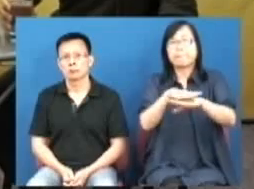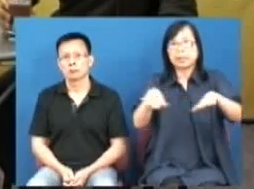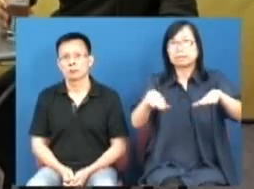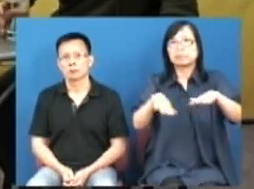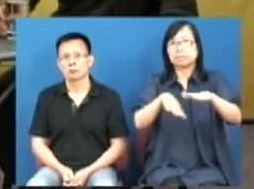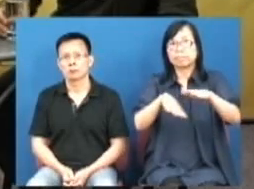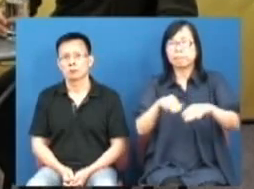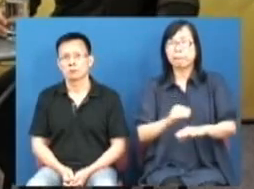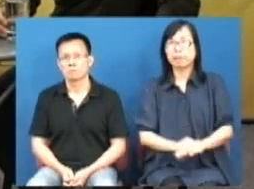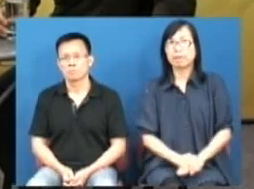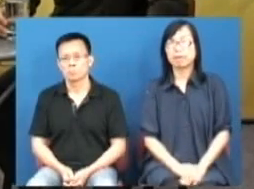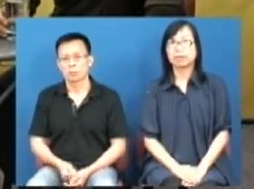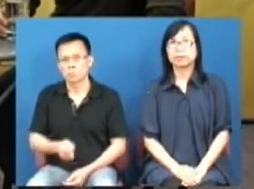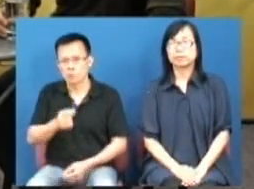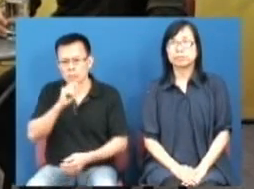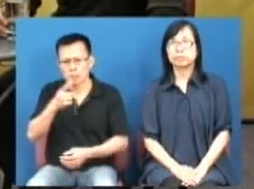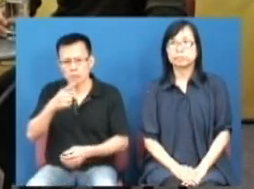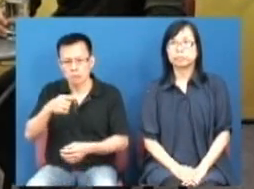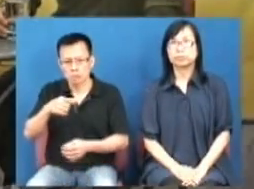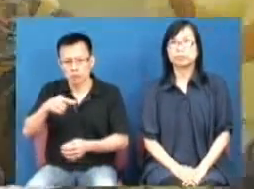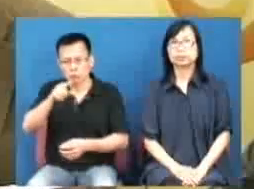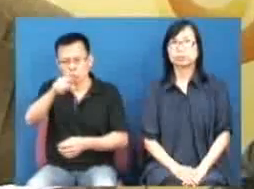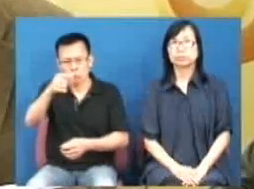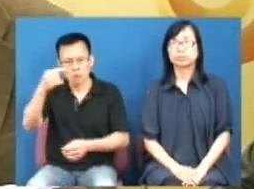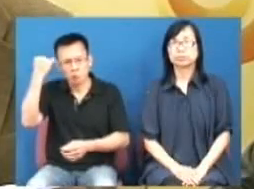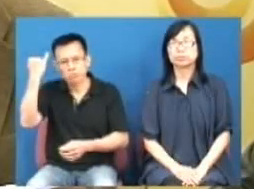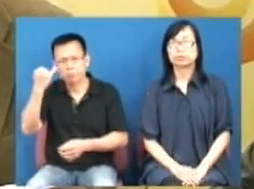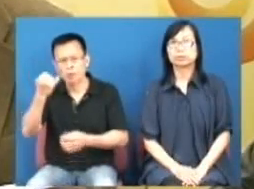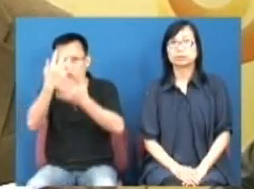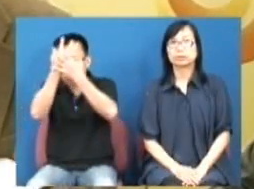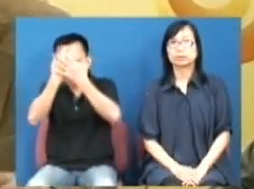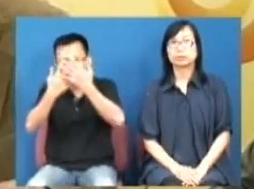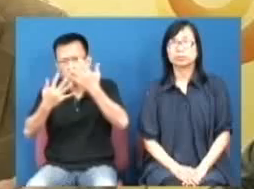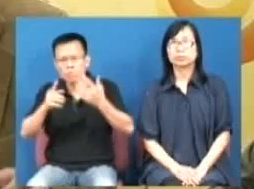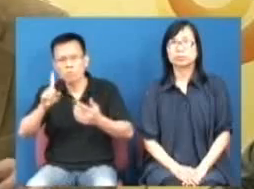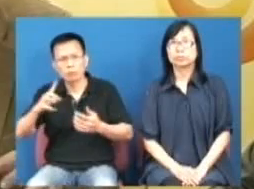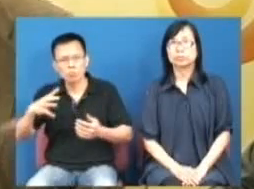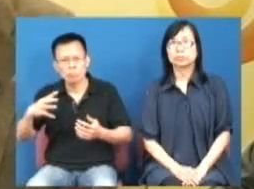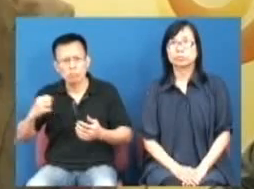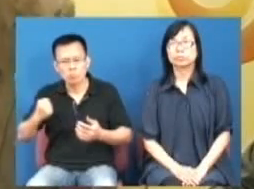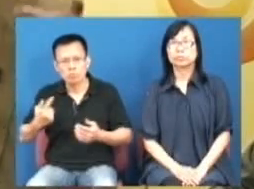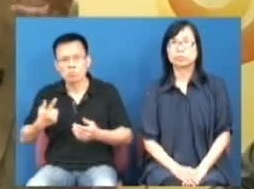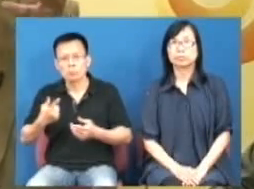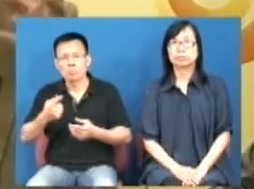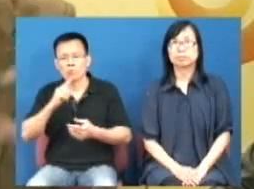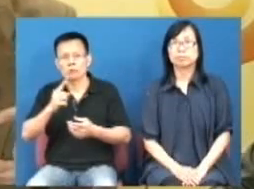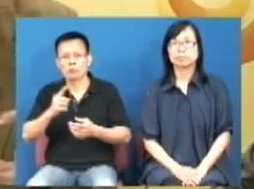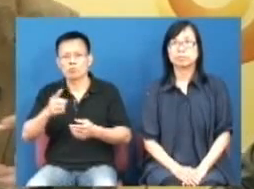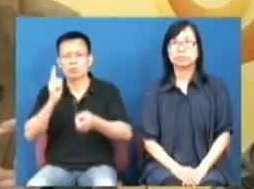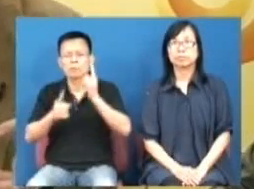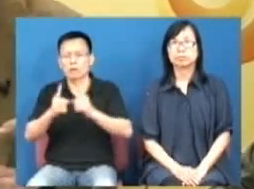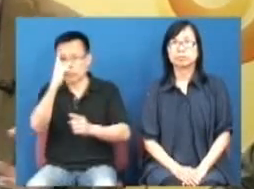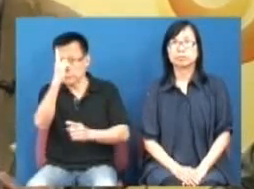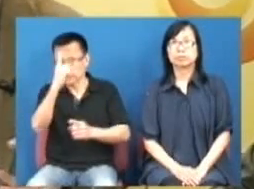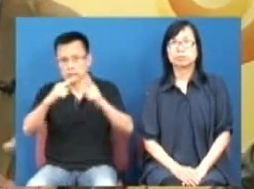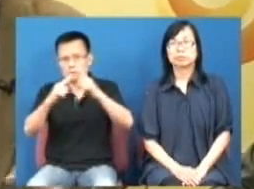咯。 同埋咧，我諗佢哋真係唔係幾明白。互聯網運作係點樣樣？第一，只要任何人有台電腦，